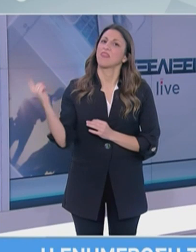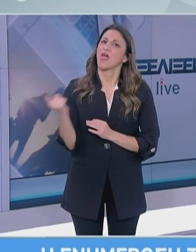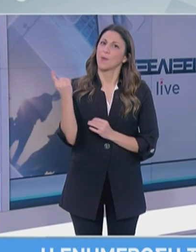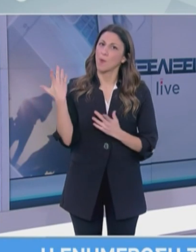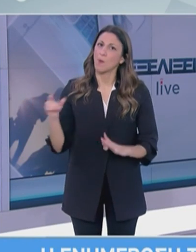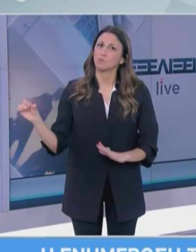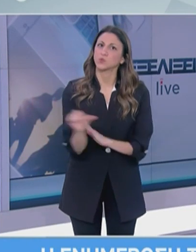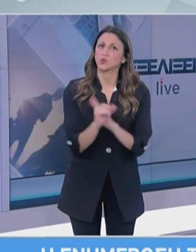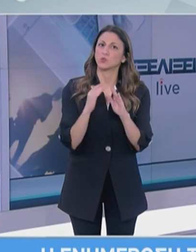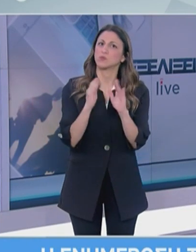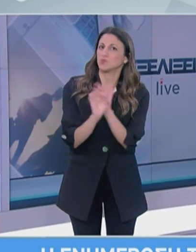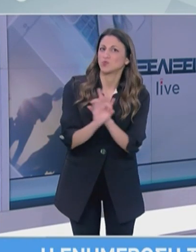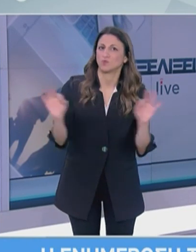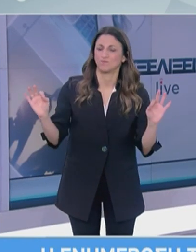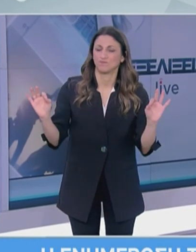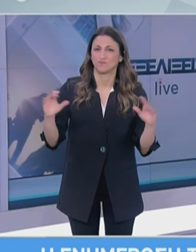καλά.